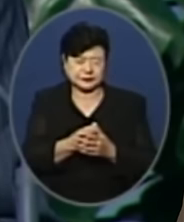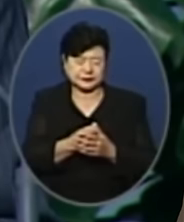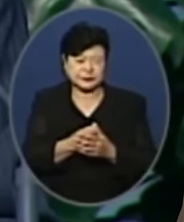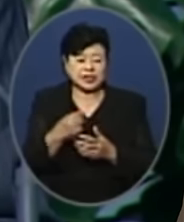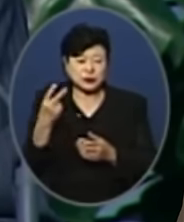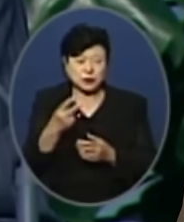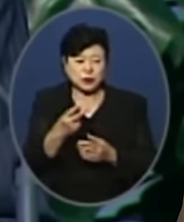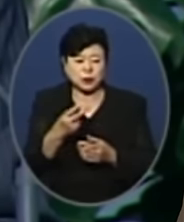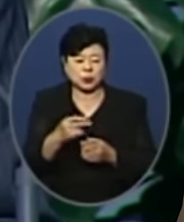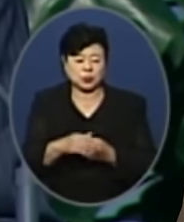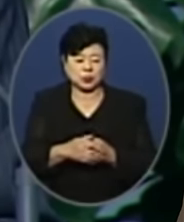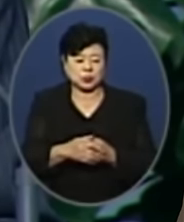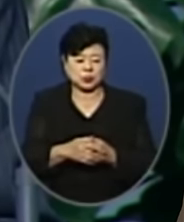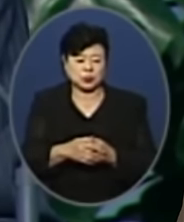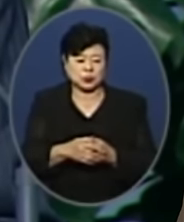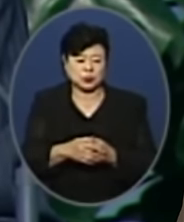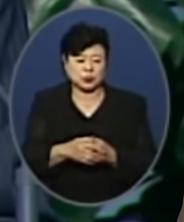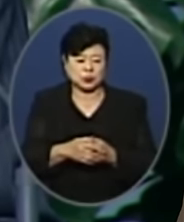그리고